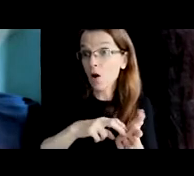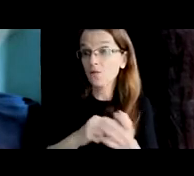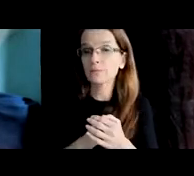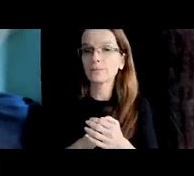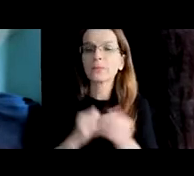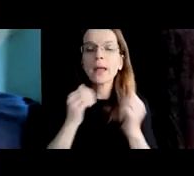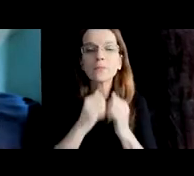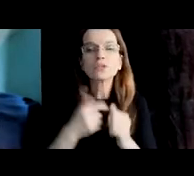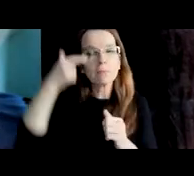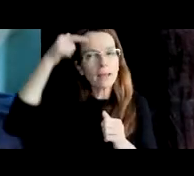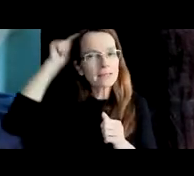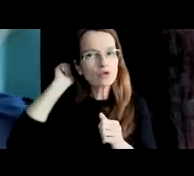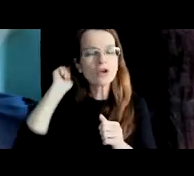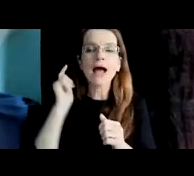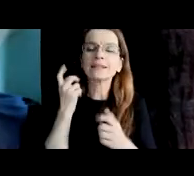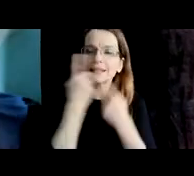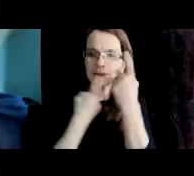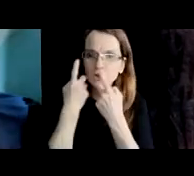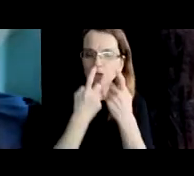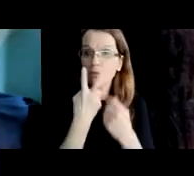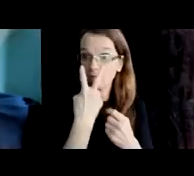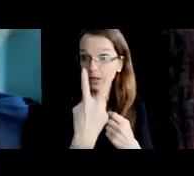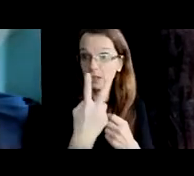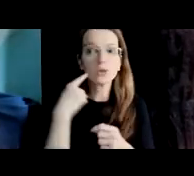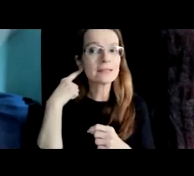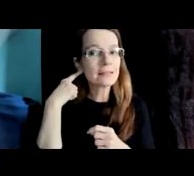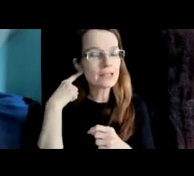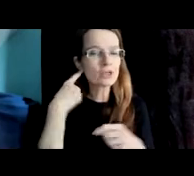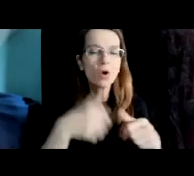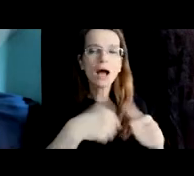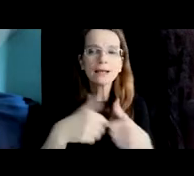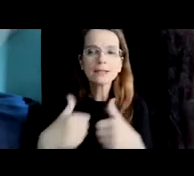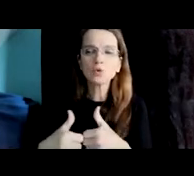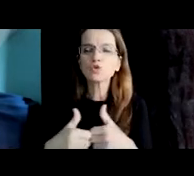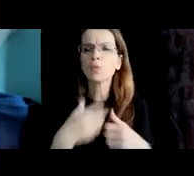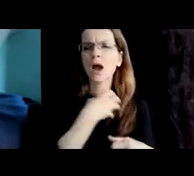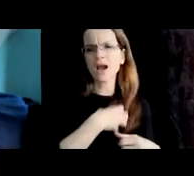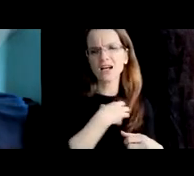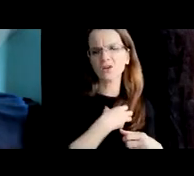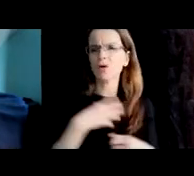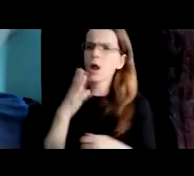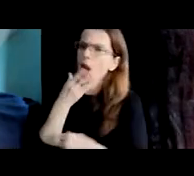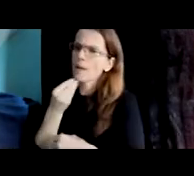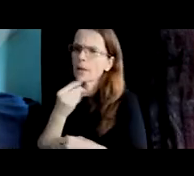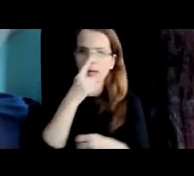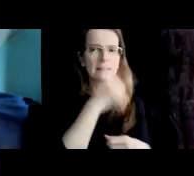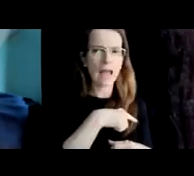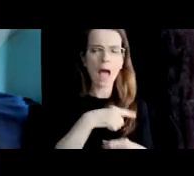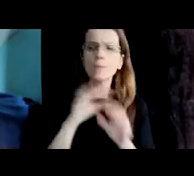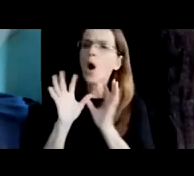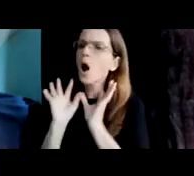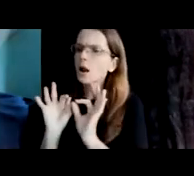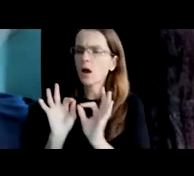njimi razmišljamo, vidimo, slišimo in razločujemo grdo od lepega, slabo od dobrega in prijetno